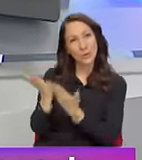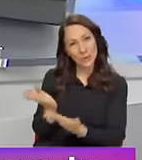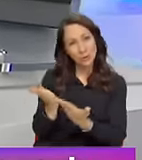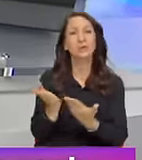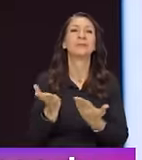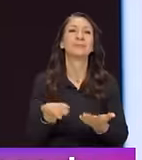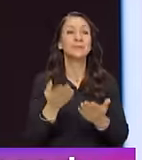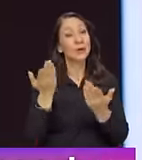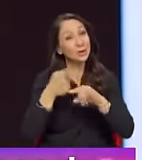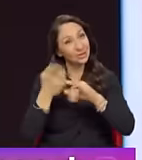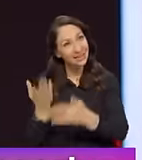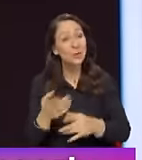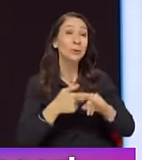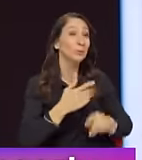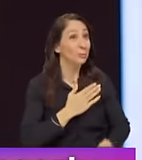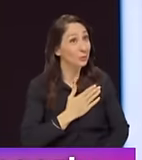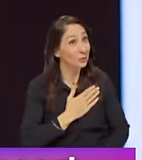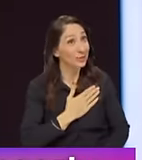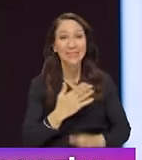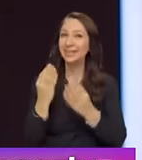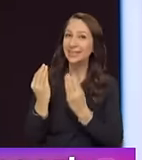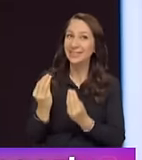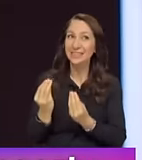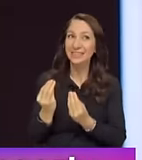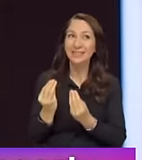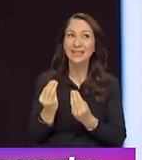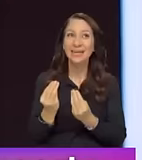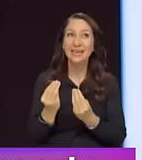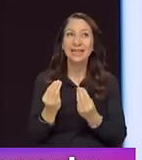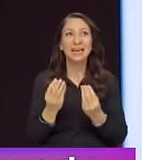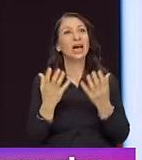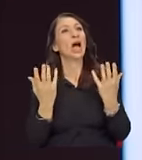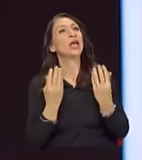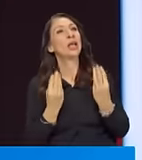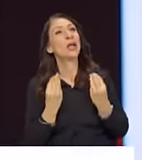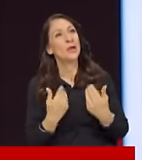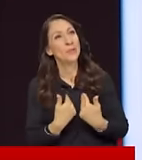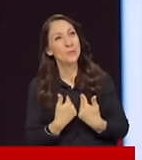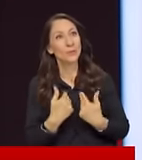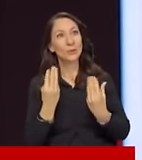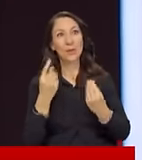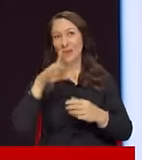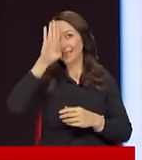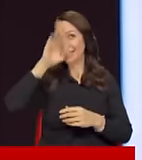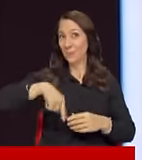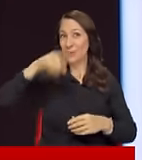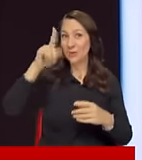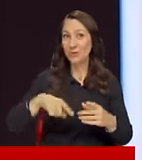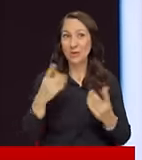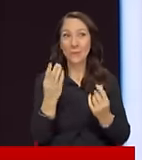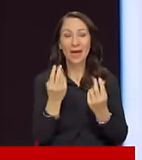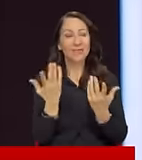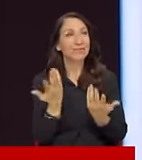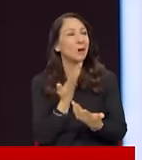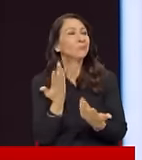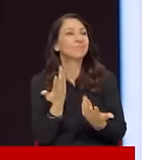Çalar Saat'te. Hoş geldiniz. Hoş bulduk. Nasılsınız Teşekkürler. Efendim? Teşekkürler. Gayet iyiyim. Güzel bir İstanbul günü. Bir anda